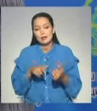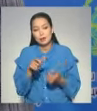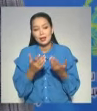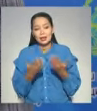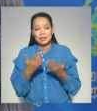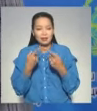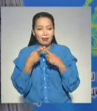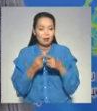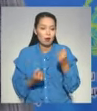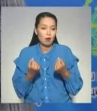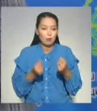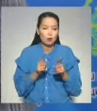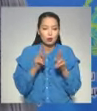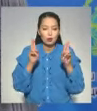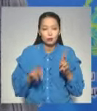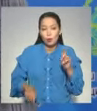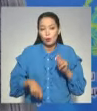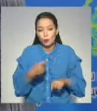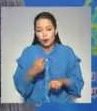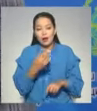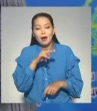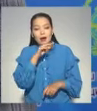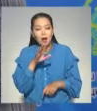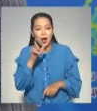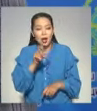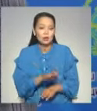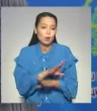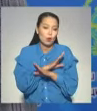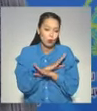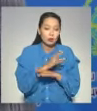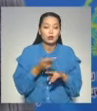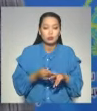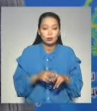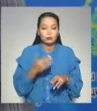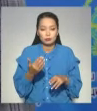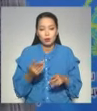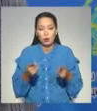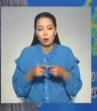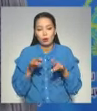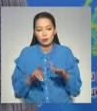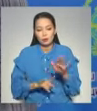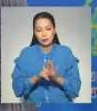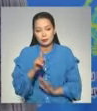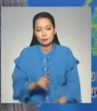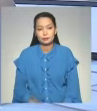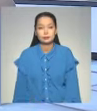көлік құралдарын пайдалану қағидаларын бұзуы абайсызда адам өліміне әкеп соққан іс-әрекеті бойынша.